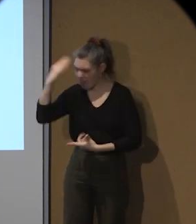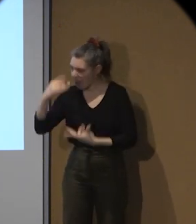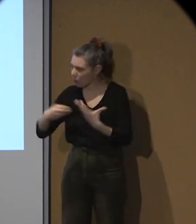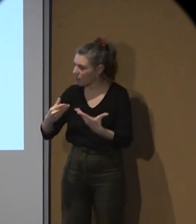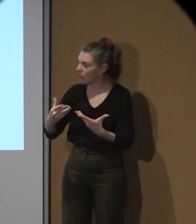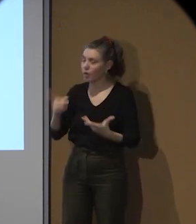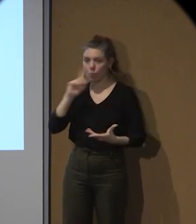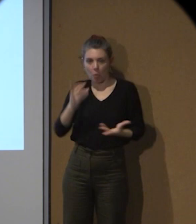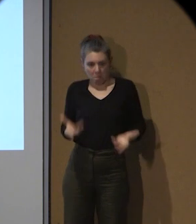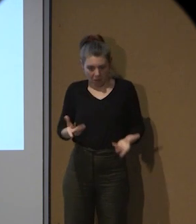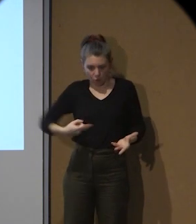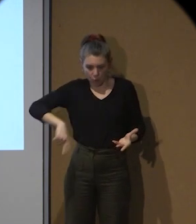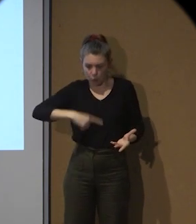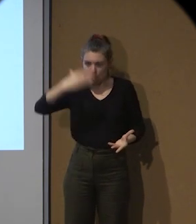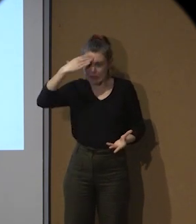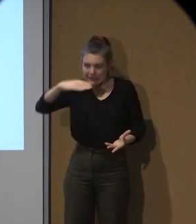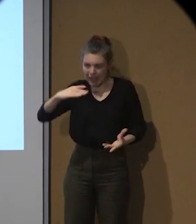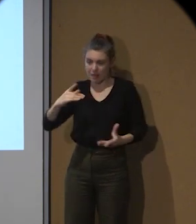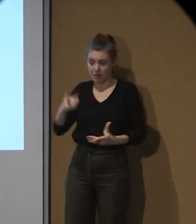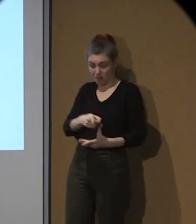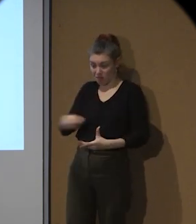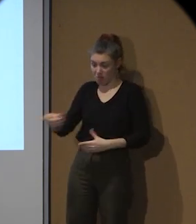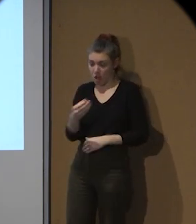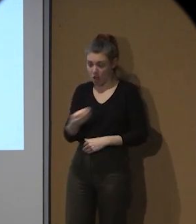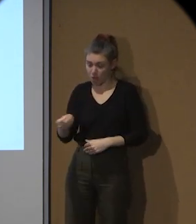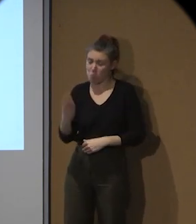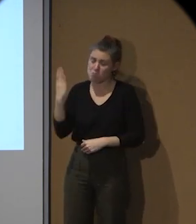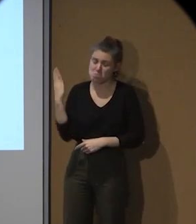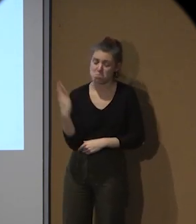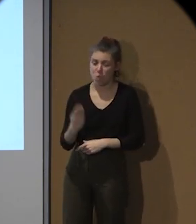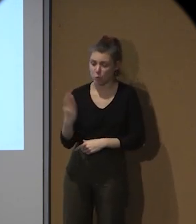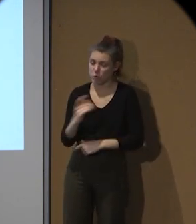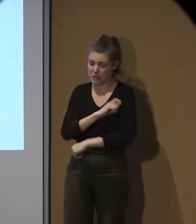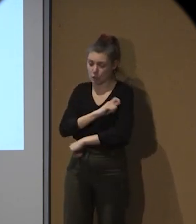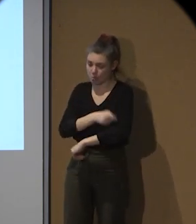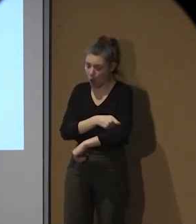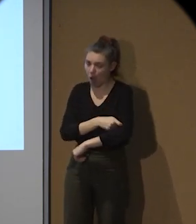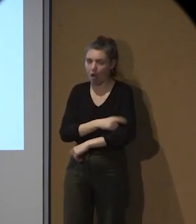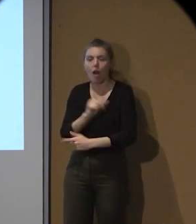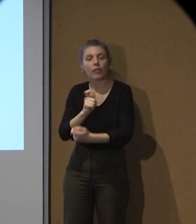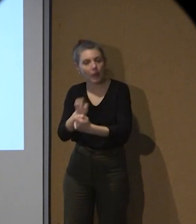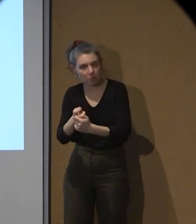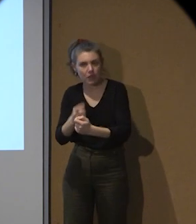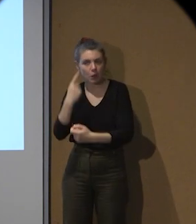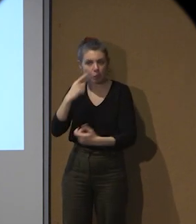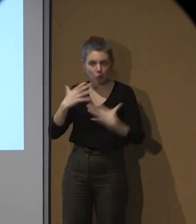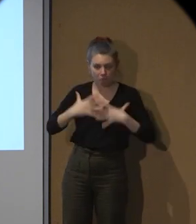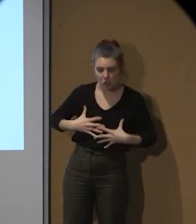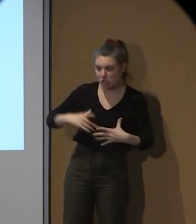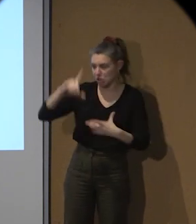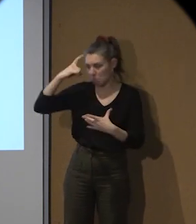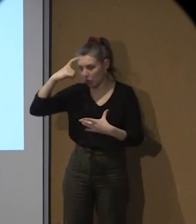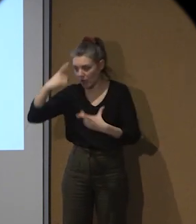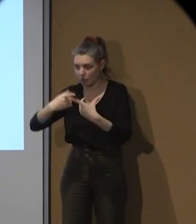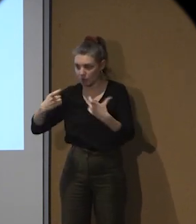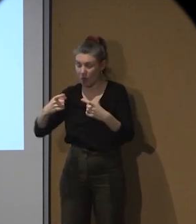l'effort physique, l'activité physique adaptée est nécessaire, vitale, mais pour le physique, pour le mental, etc. Et on voit l'alimentation qui est de